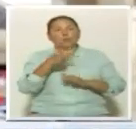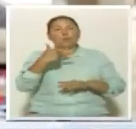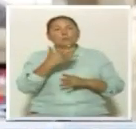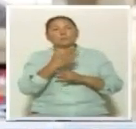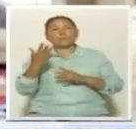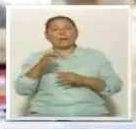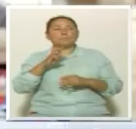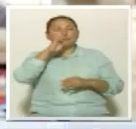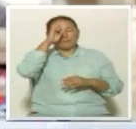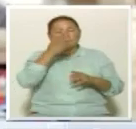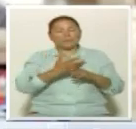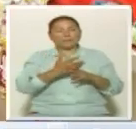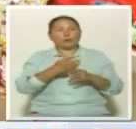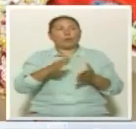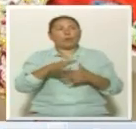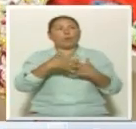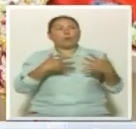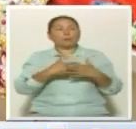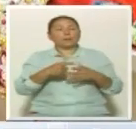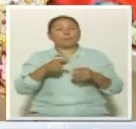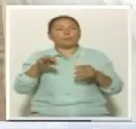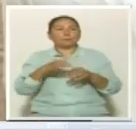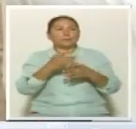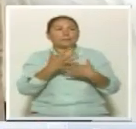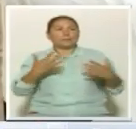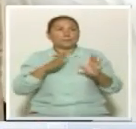жуық мемлекеттік қызметшінің қолынан шыққан туындылар қойылған.